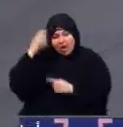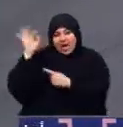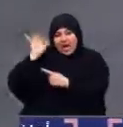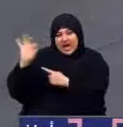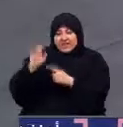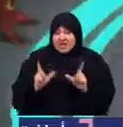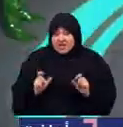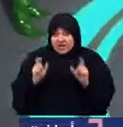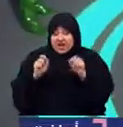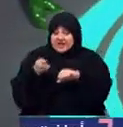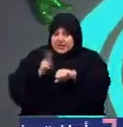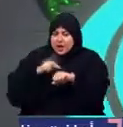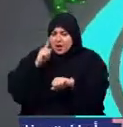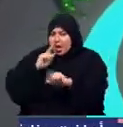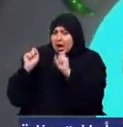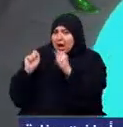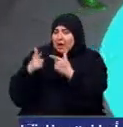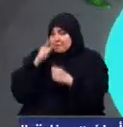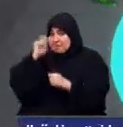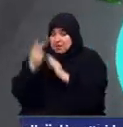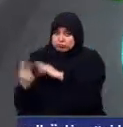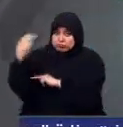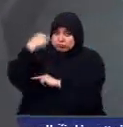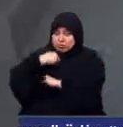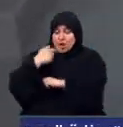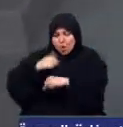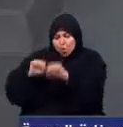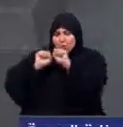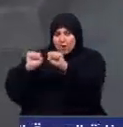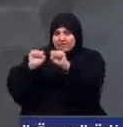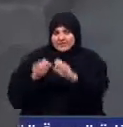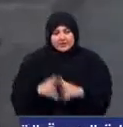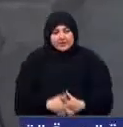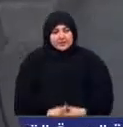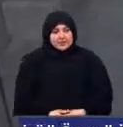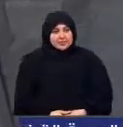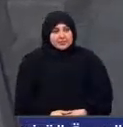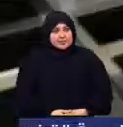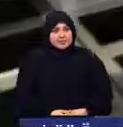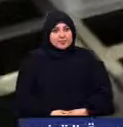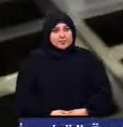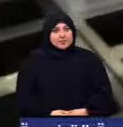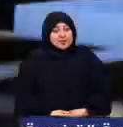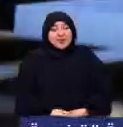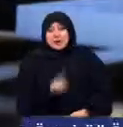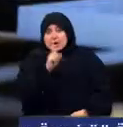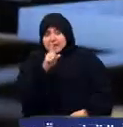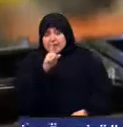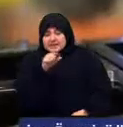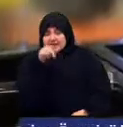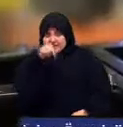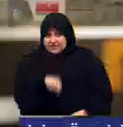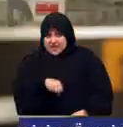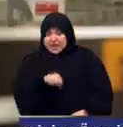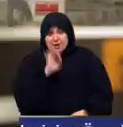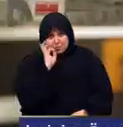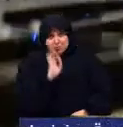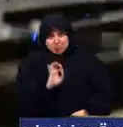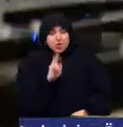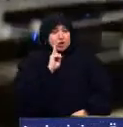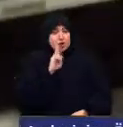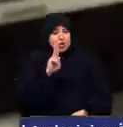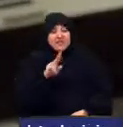ومن ثم تحاربه إذا ما حاول مهاجمتها مجدداً. وعلى الرغم من أن هذه الاستراتيجية